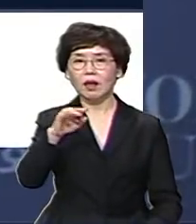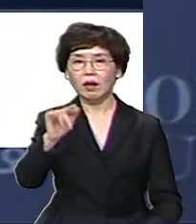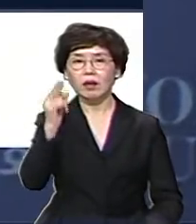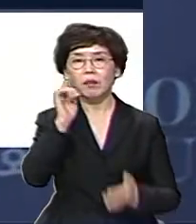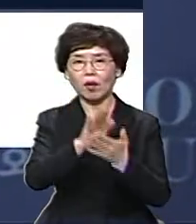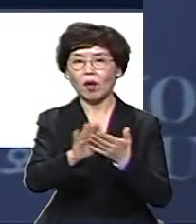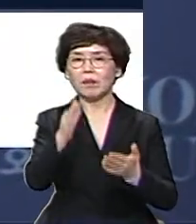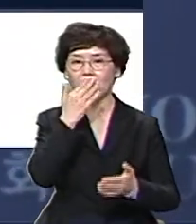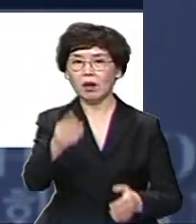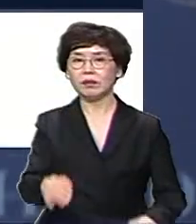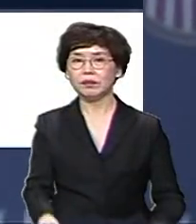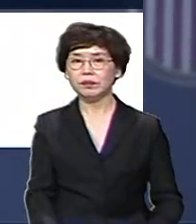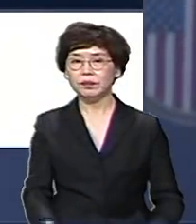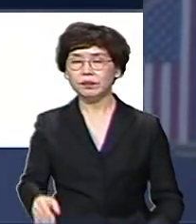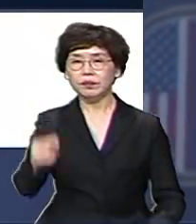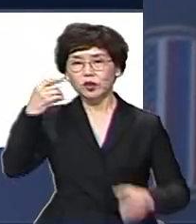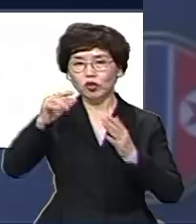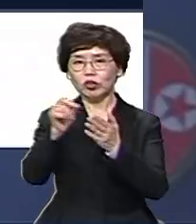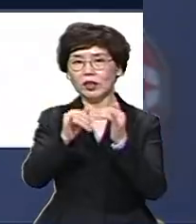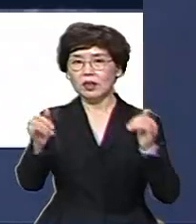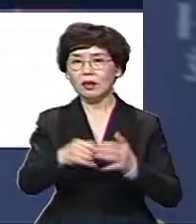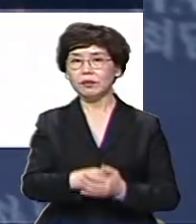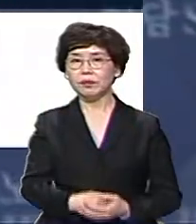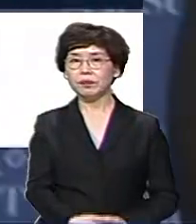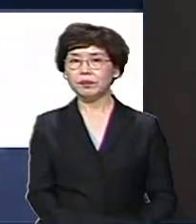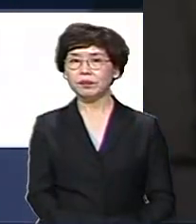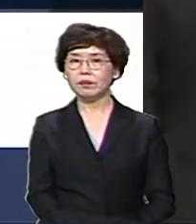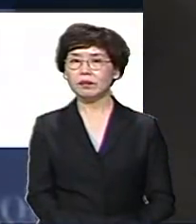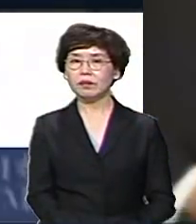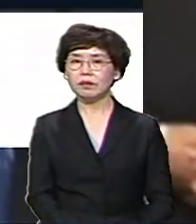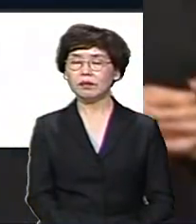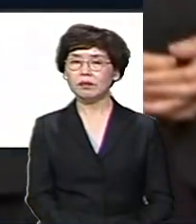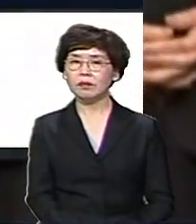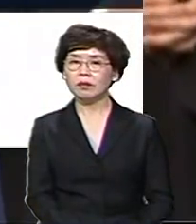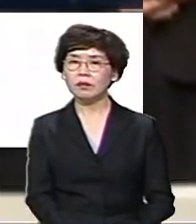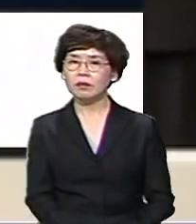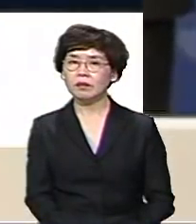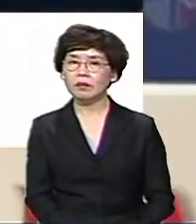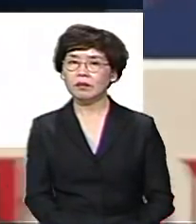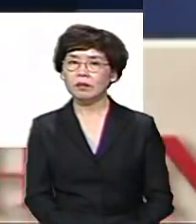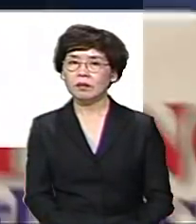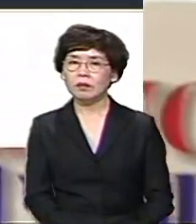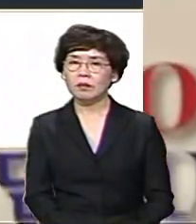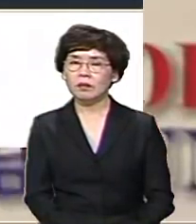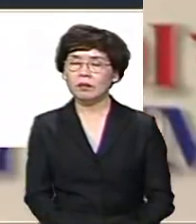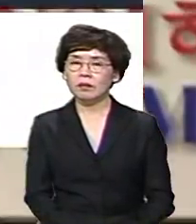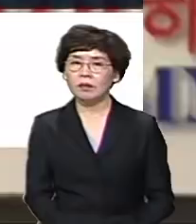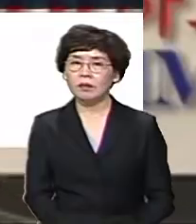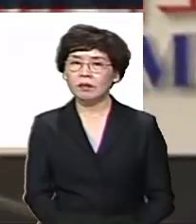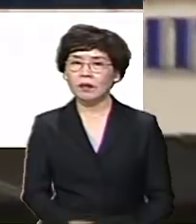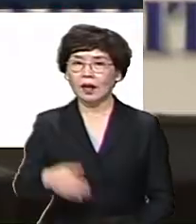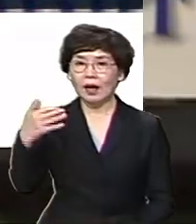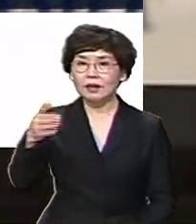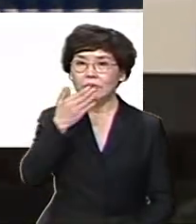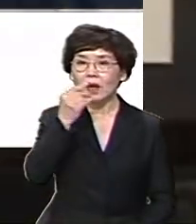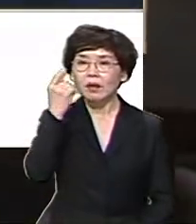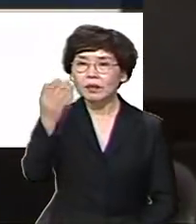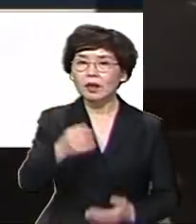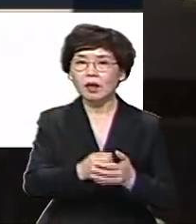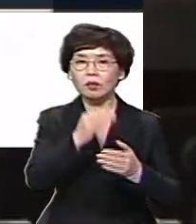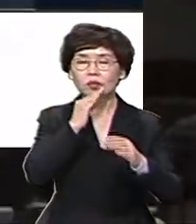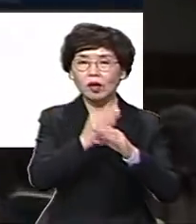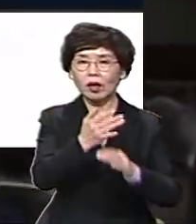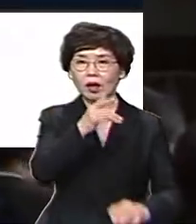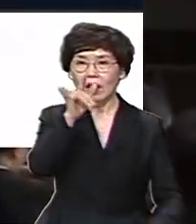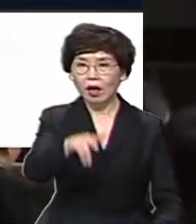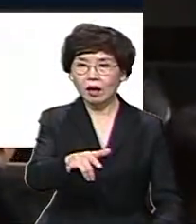못한 사람들에게 왜 돈을 줘야 하느냐라고 하는 이야기를 제가 했었습니다. 그러면 평화 협상에 나오는 것이 낫지 않습니까? 않겠느냐라고 얘기를 했었습니다. 그래서 평화협상이 나오게 되면 훨씬 더 좋은